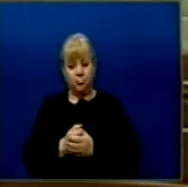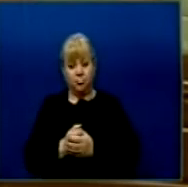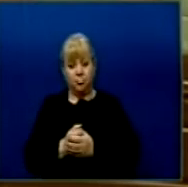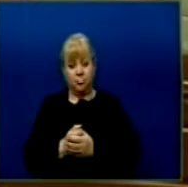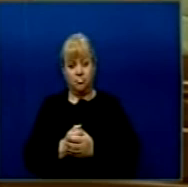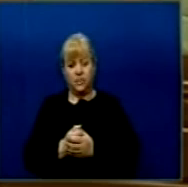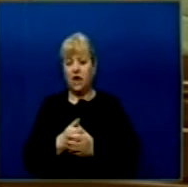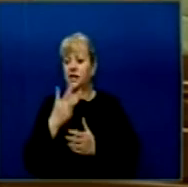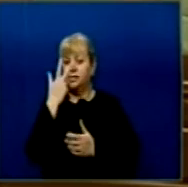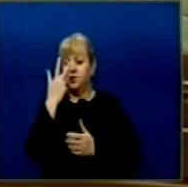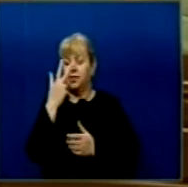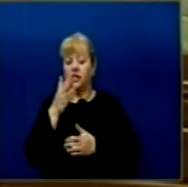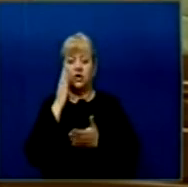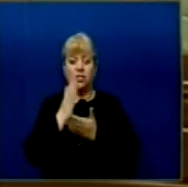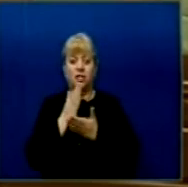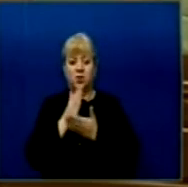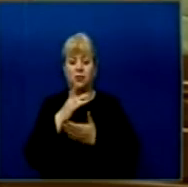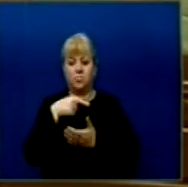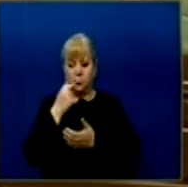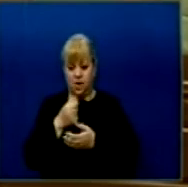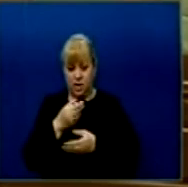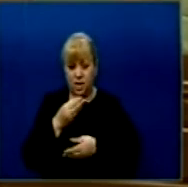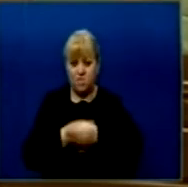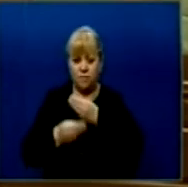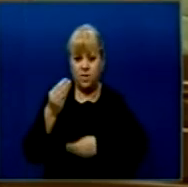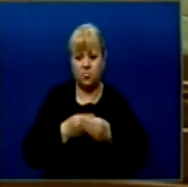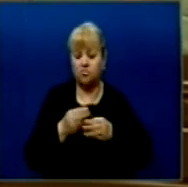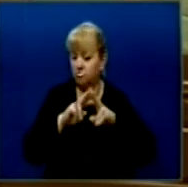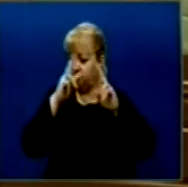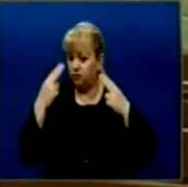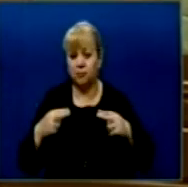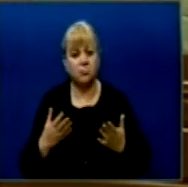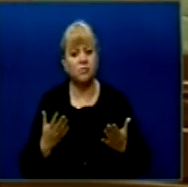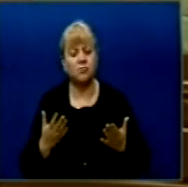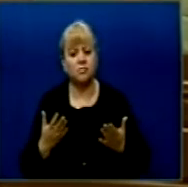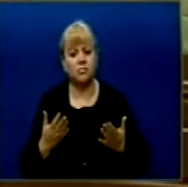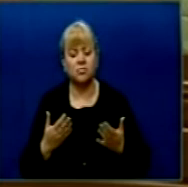kanë tri gjëra që i përmendin shumë. Pra janë investimet e huaja direkte. Na flasin për herë se si po marrin